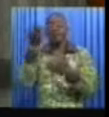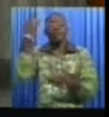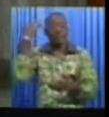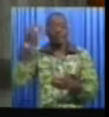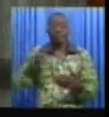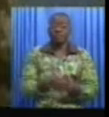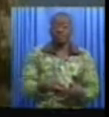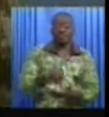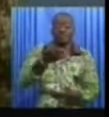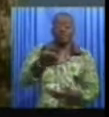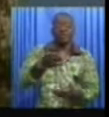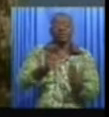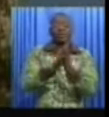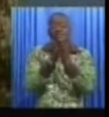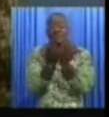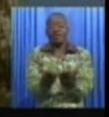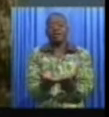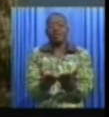libres.